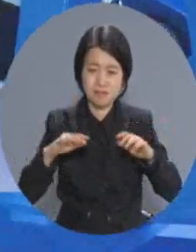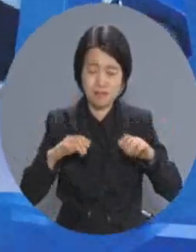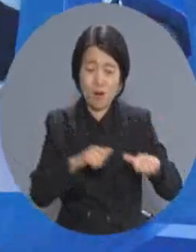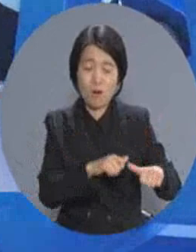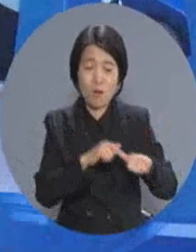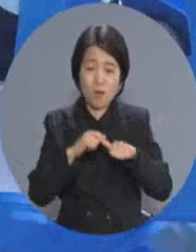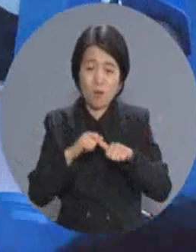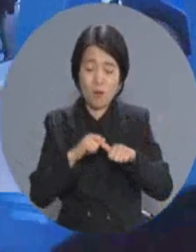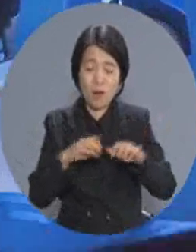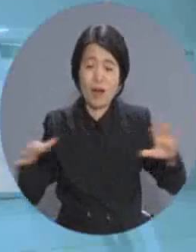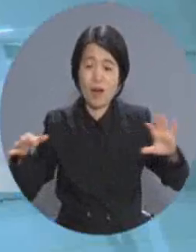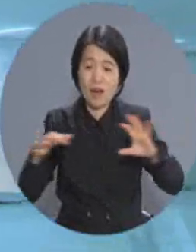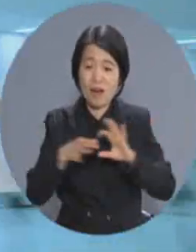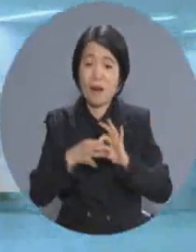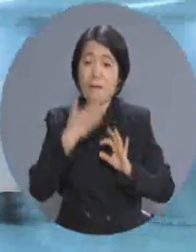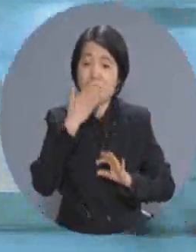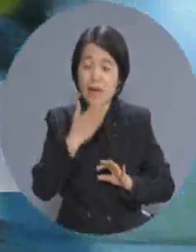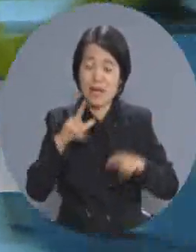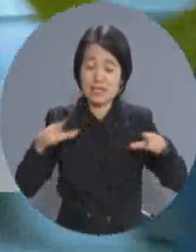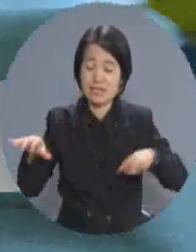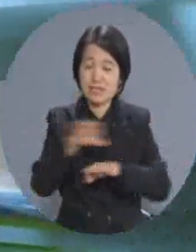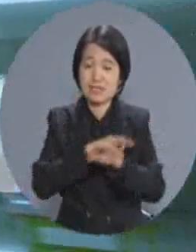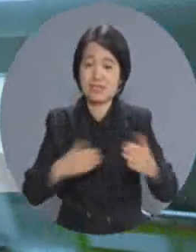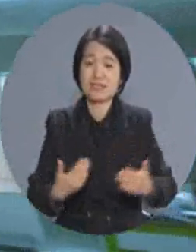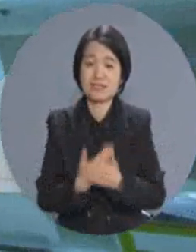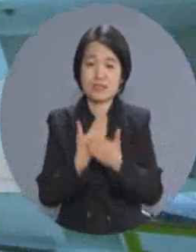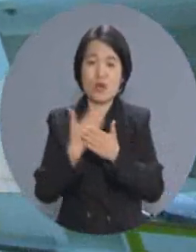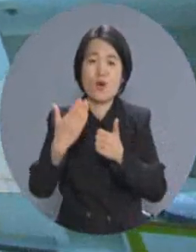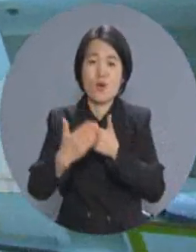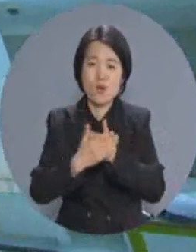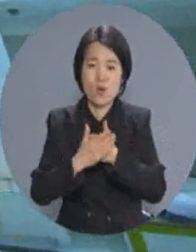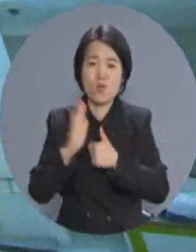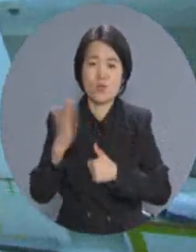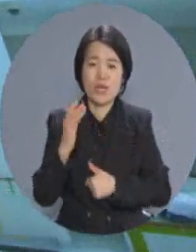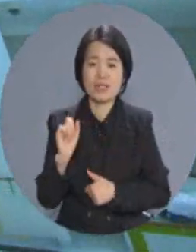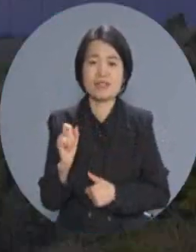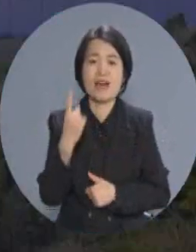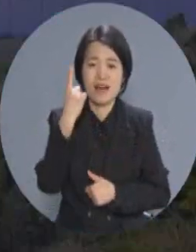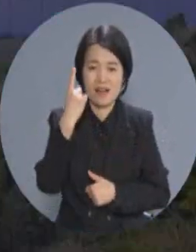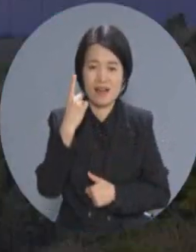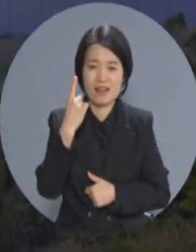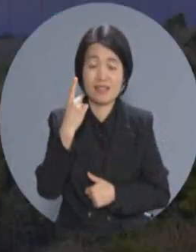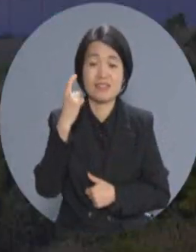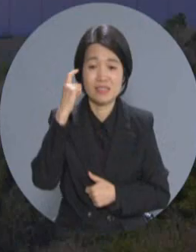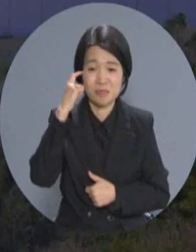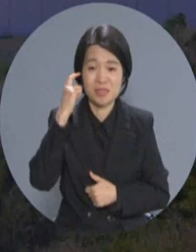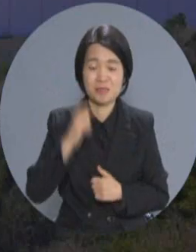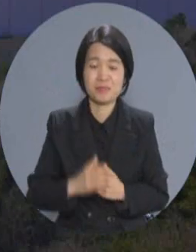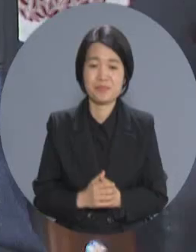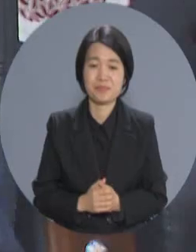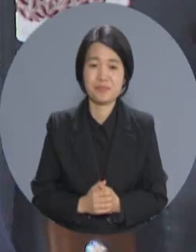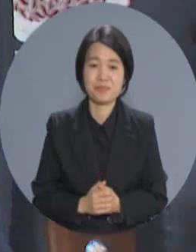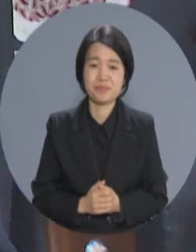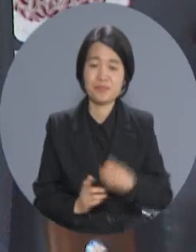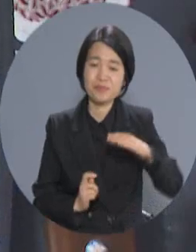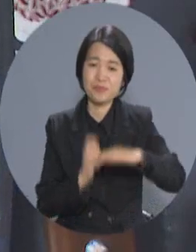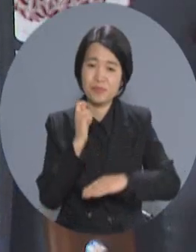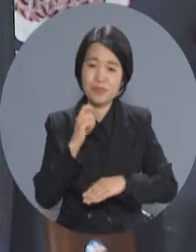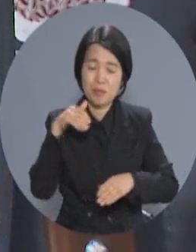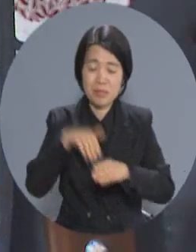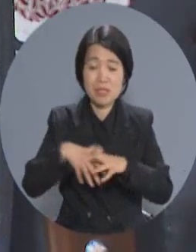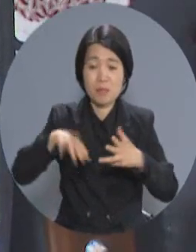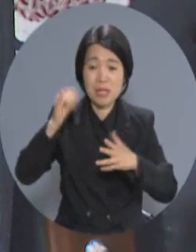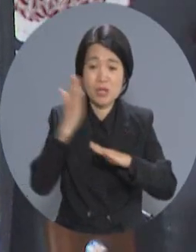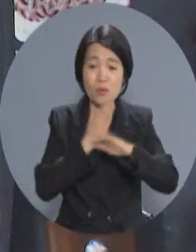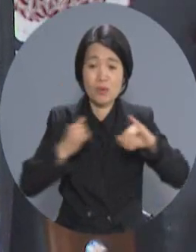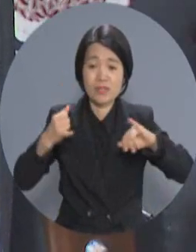고용 창출로 이어질 것이고 지역경제 활성화에 도움이 될 수 있는 계기를 마련했다 이렇게 보면 되겠습니다 보험군은 민선 8기